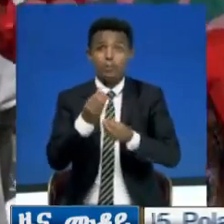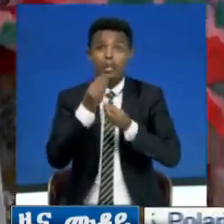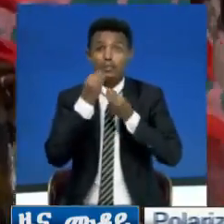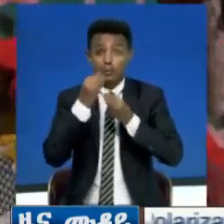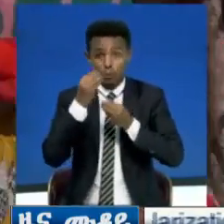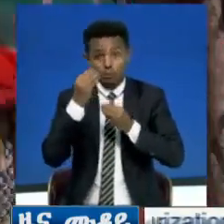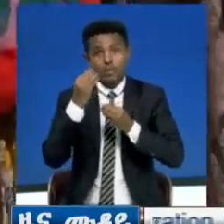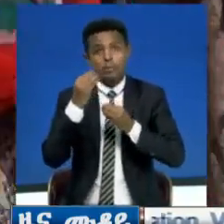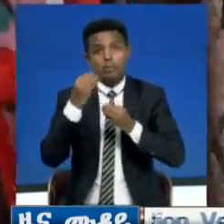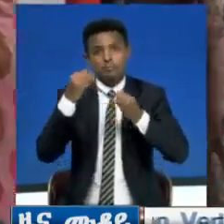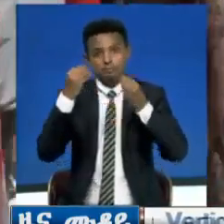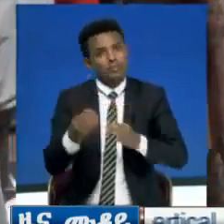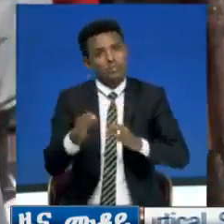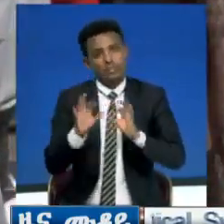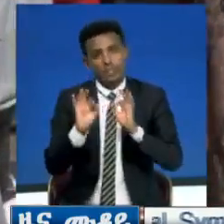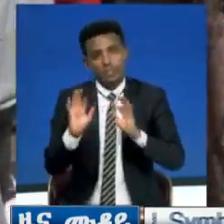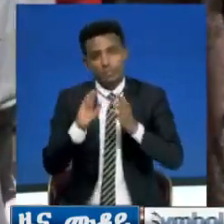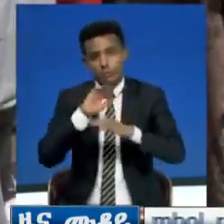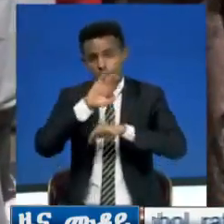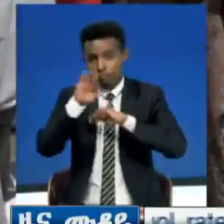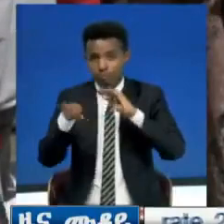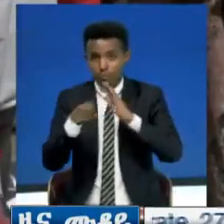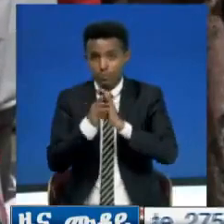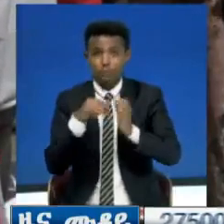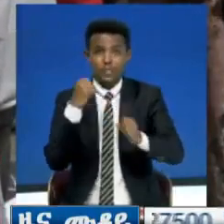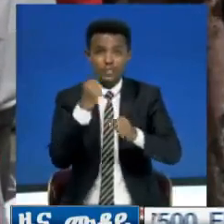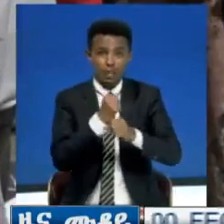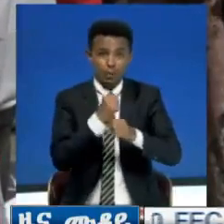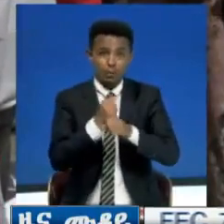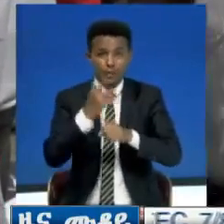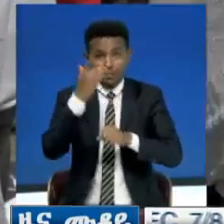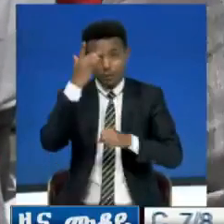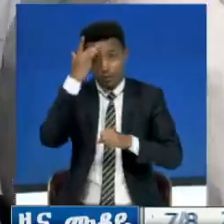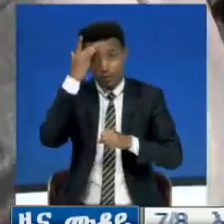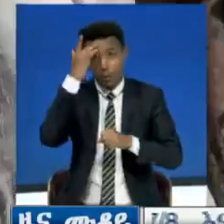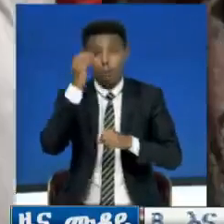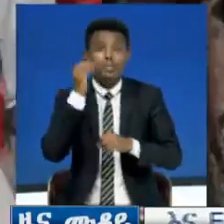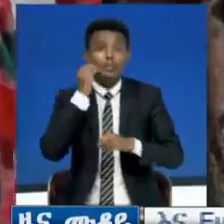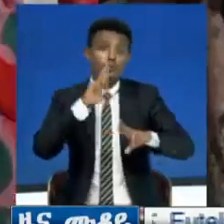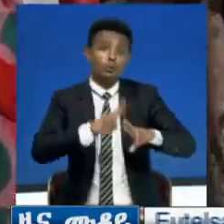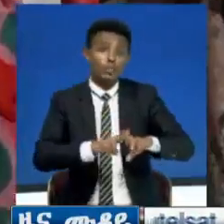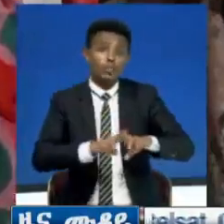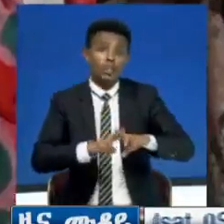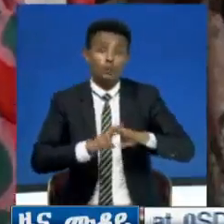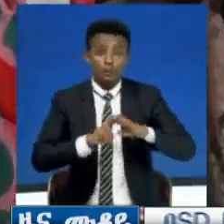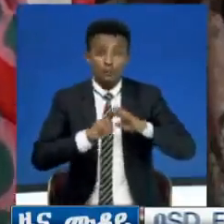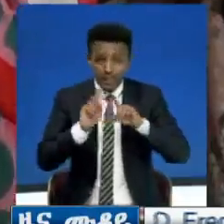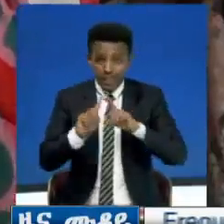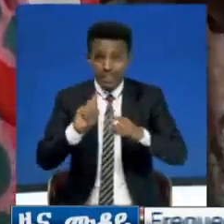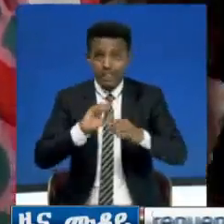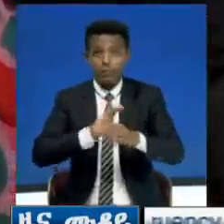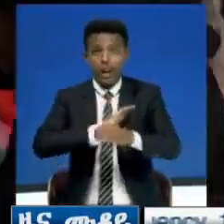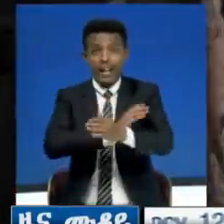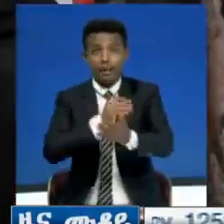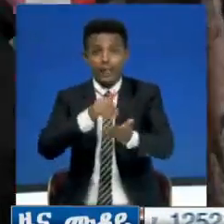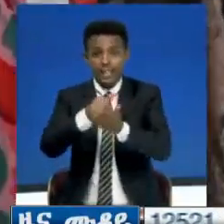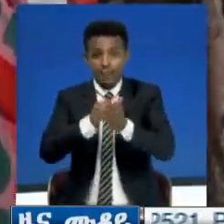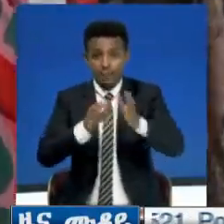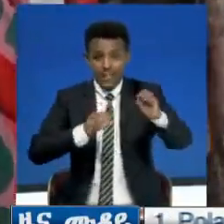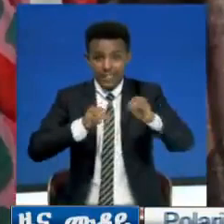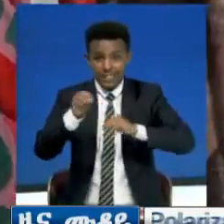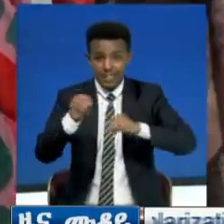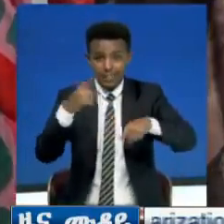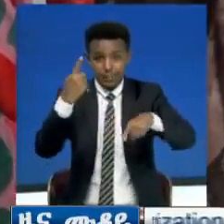የለ፣ ስራም የለ፣ የሚሸቅጠውም የሚሰራውም ዝም ብሎ ሁሉም በየቤቱ ነው ቁጭ ያለው። በተለይ ደግሞ አቅመ ደካማ የማይንቀሳቀሱ በቤት